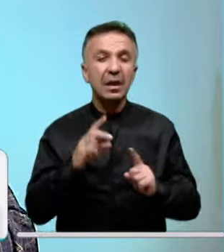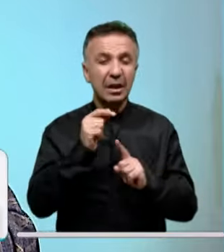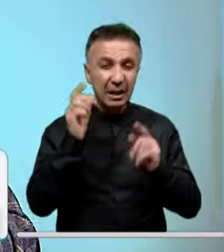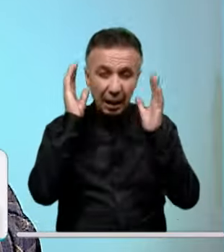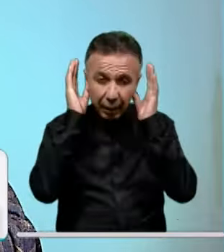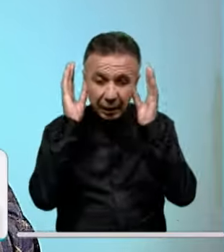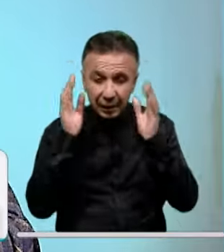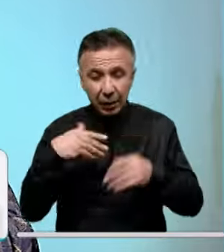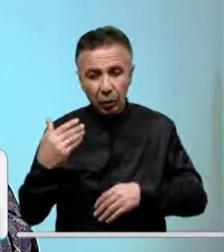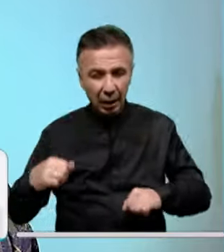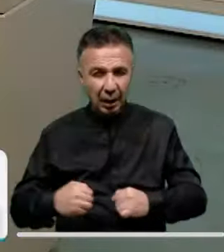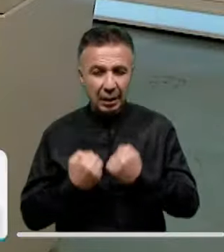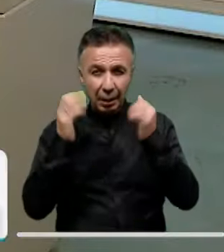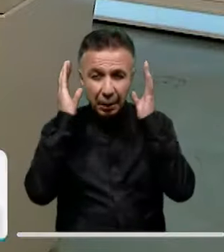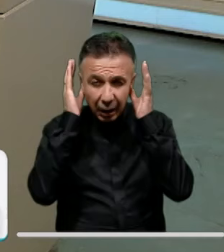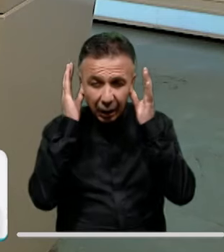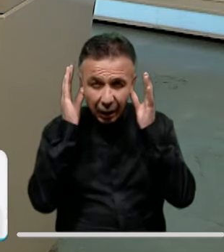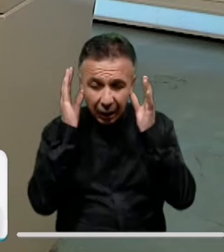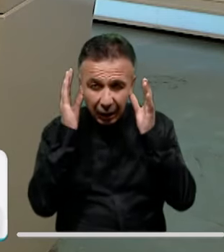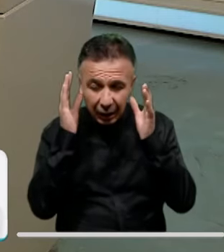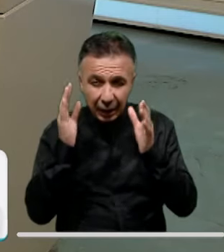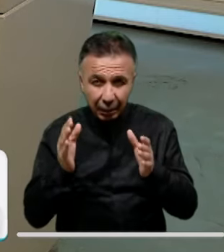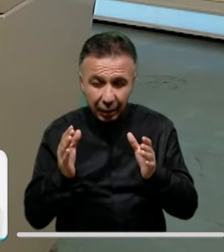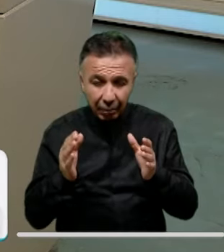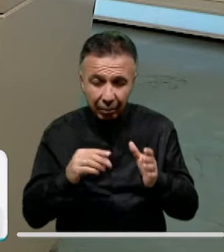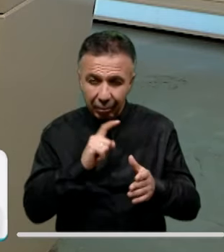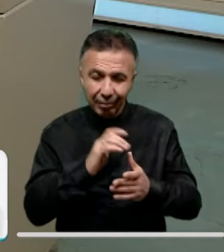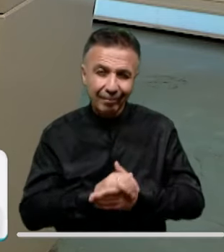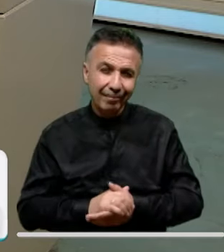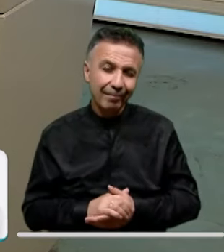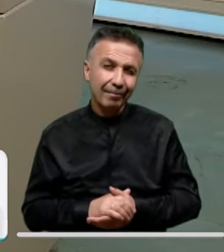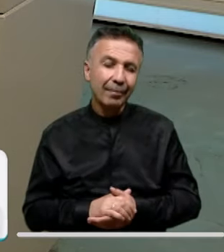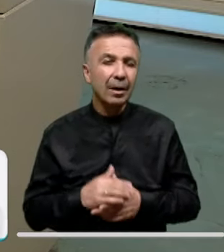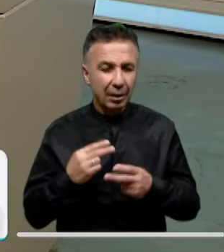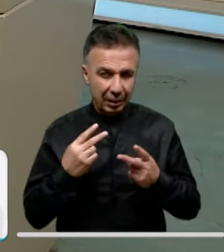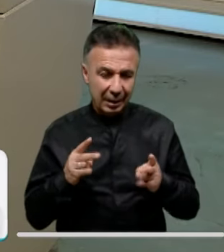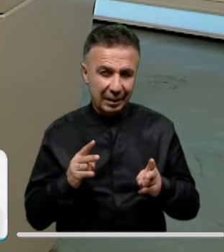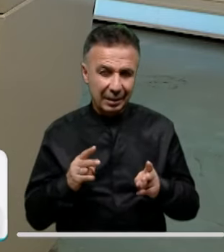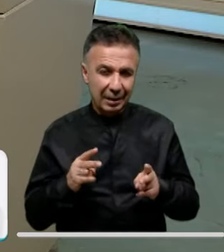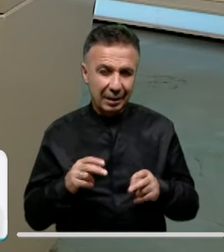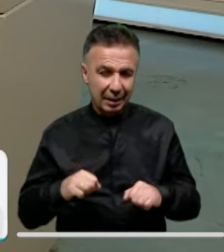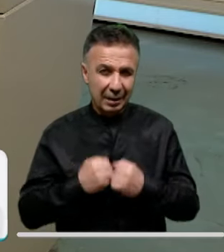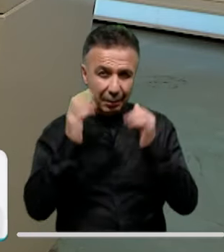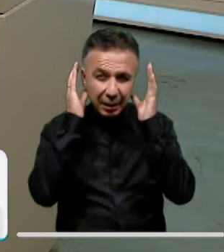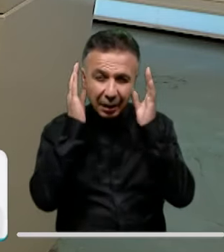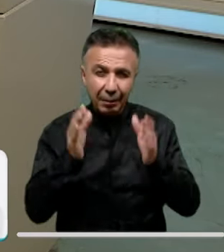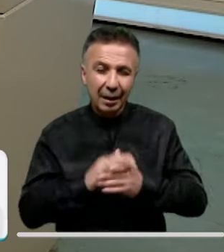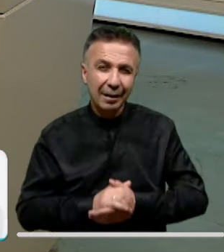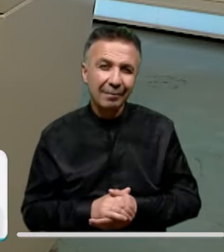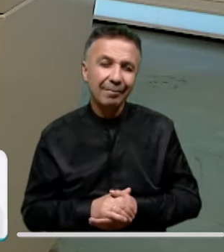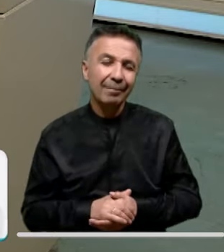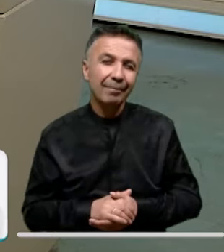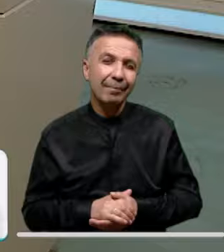sonra. Kaza kılınabilir mi? Kaza nafile değil. Kaza caizdir. Bak bir kazadan söz